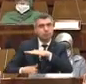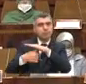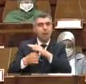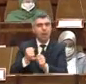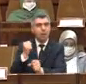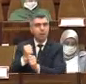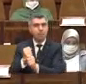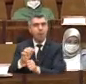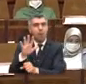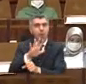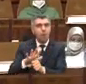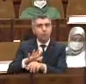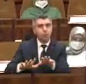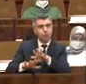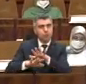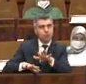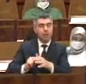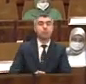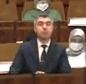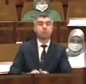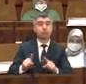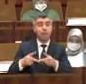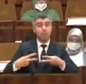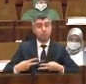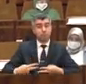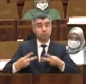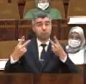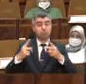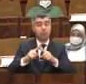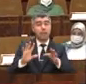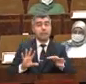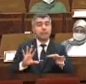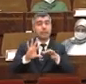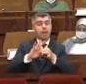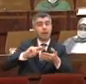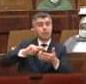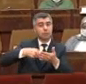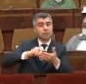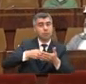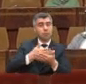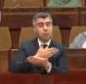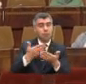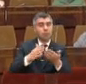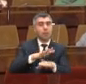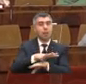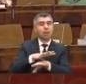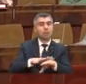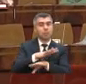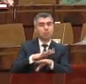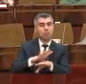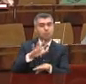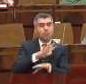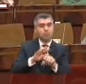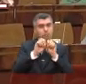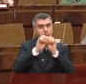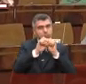الاجتماعية. في هذا الإطار ندعوكم السيد الوزير إلى تعميم عقد هذه الاتفاقيات مع كل الجهات بغية تعميم الفائدة